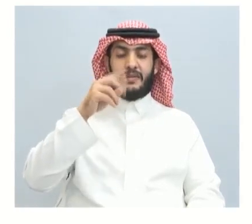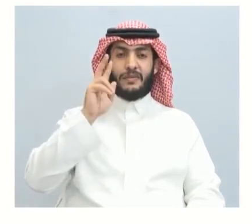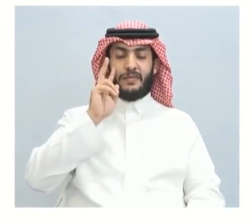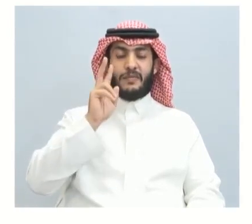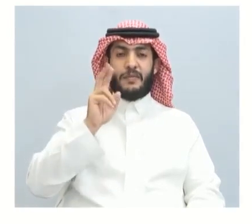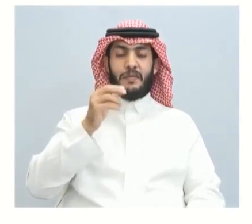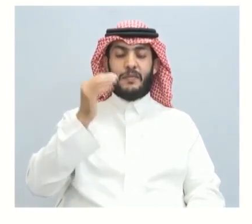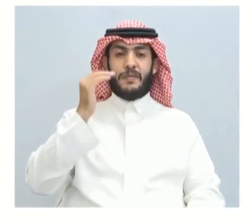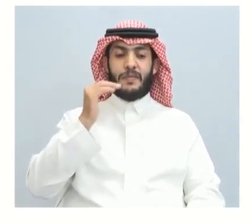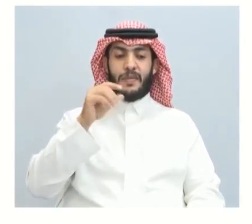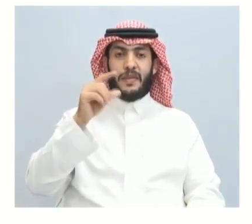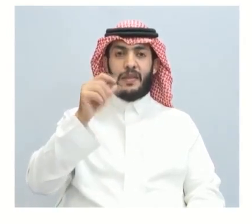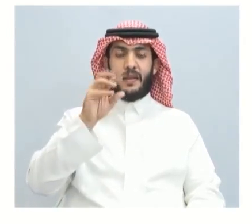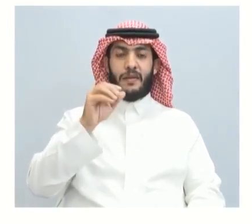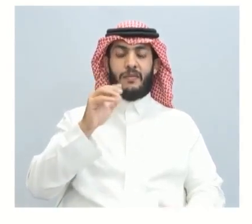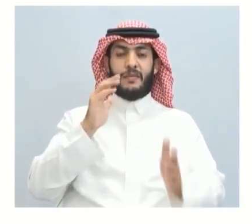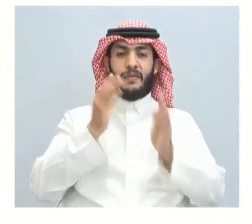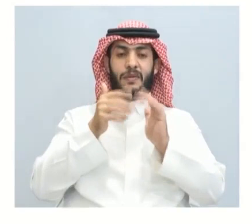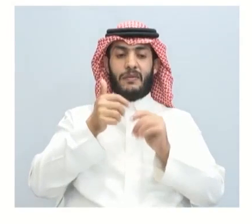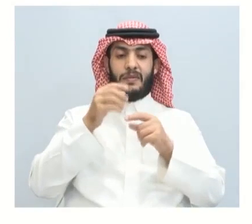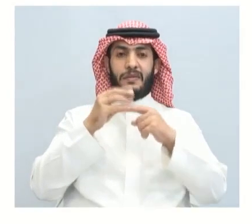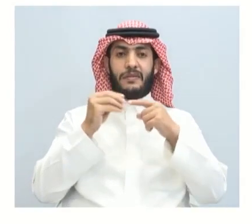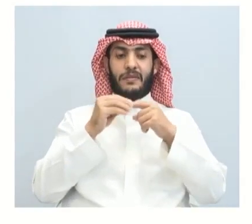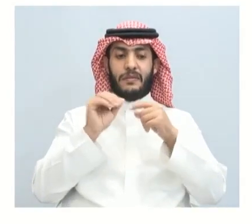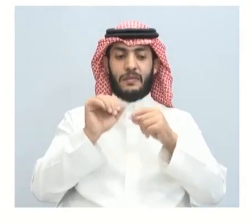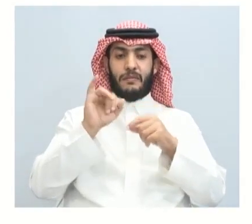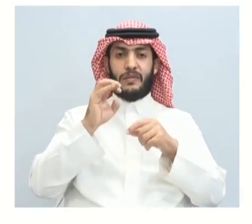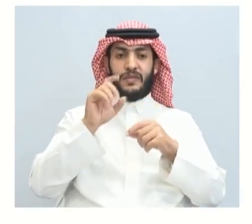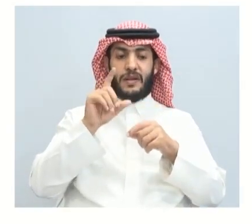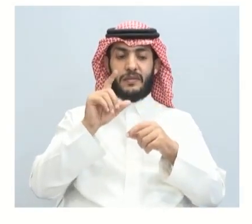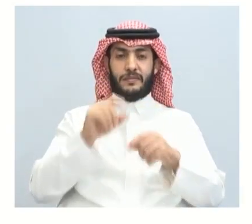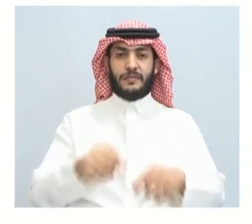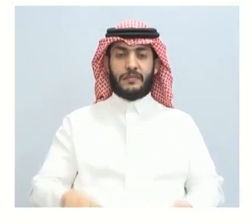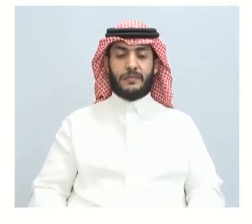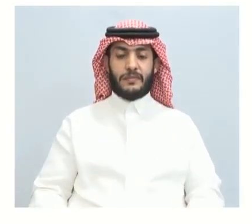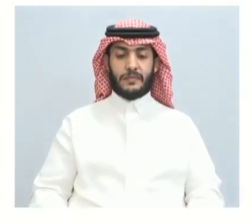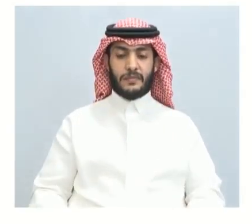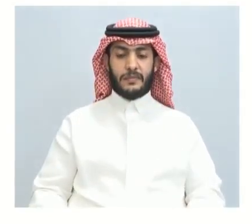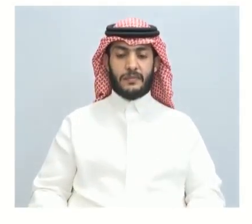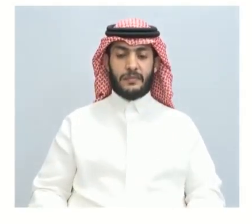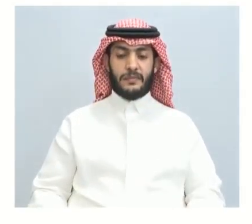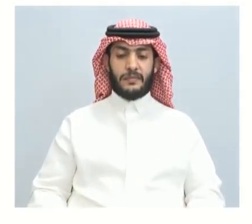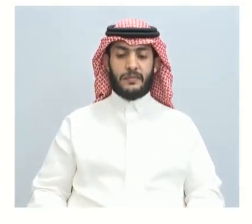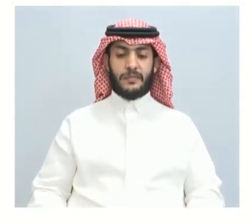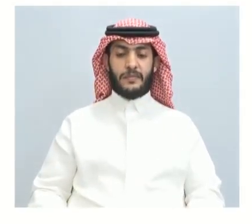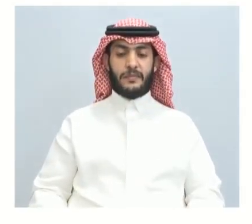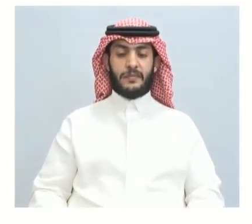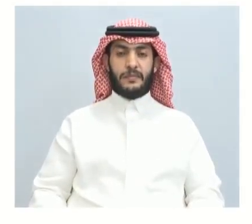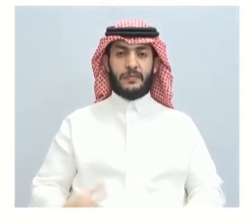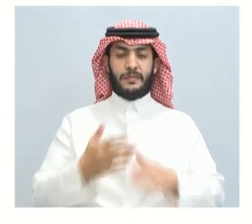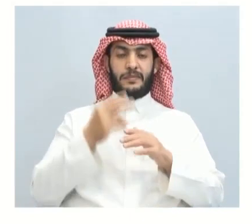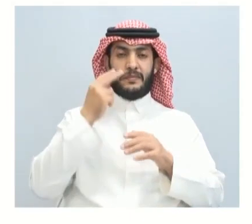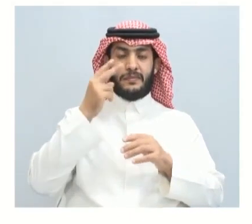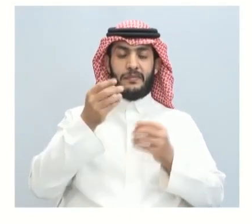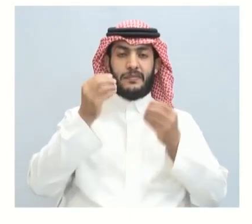امامي بينما داله المقلوب فهي متناقصه على مجالها هي داله متناقصه على مجالها لاحظ